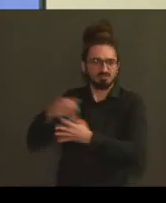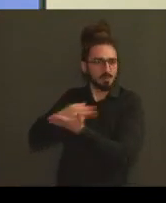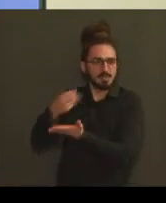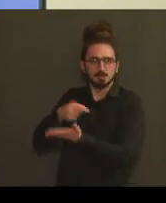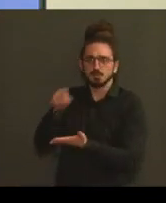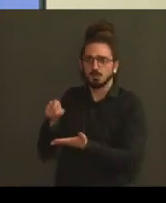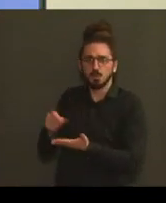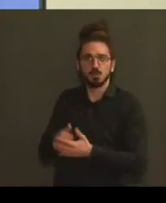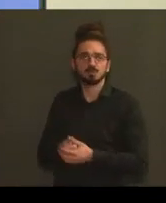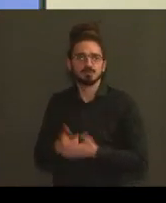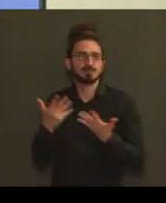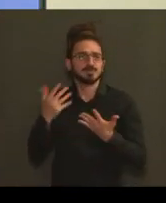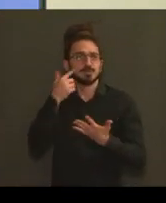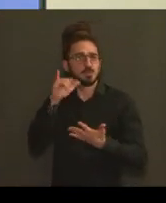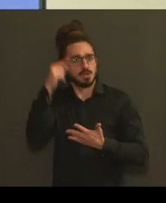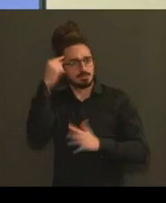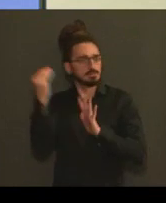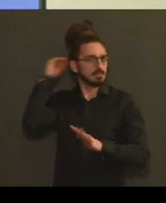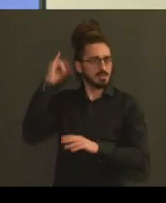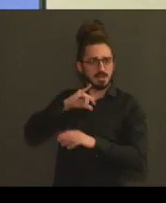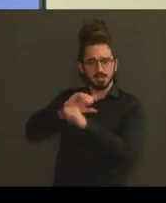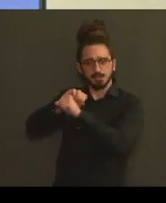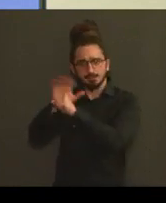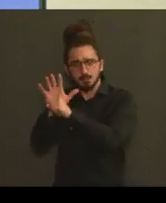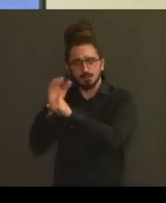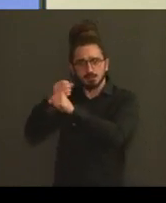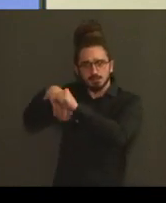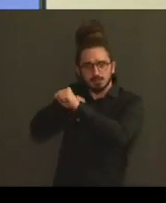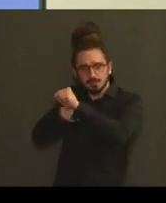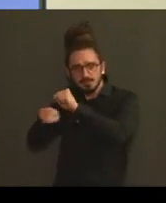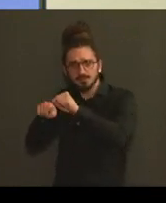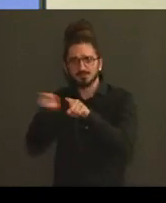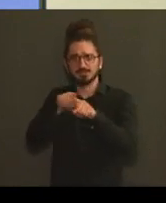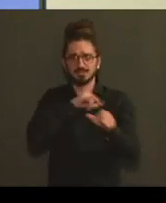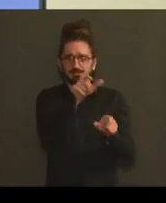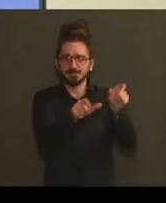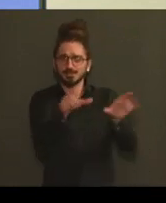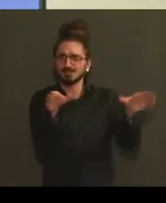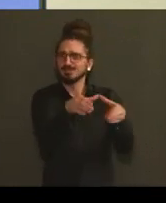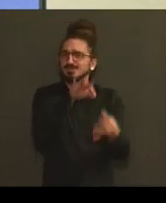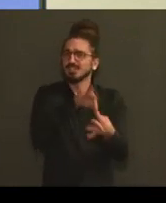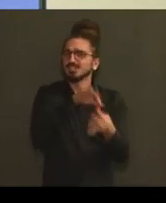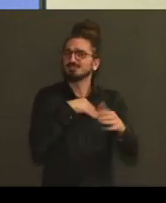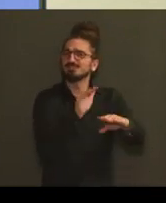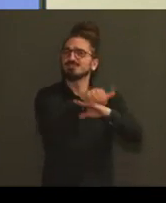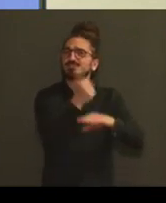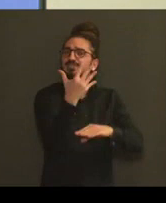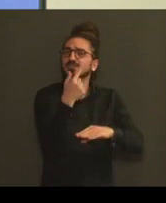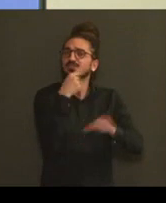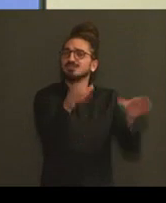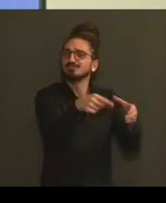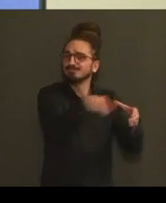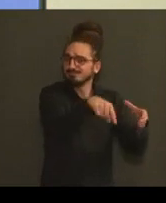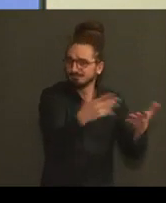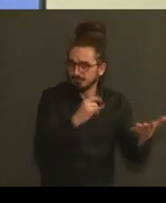risque de plus de 65 ans, qui sont celles qui vont être, à partir de début mars, vaccinées largement dans notre pays par